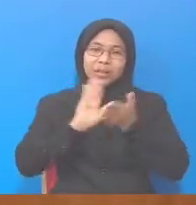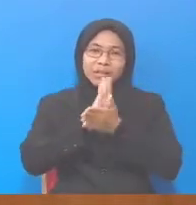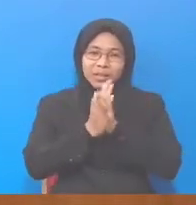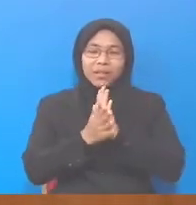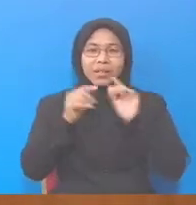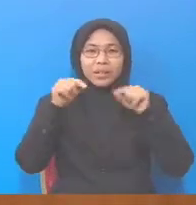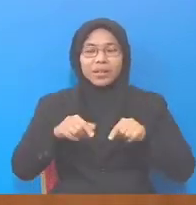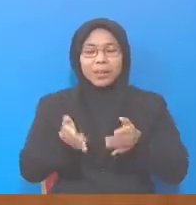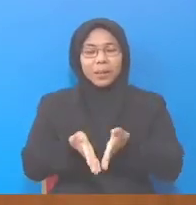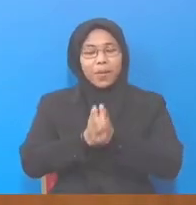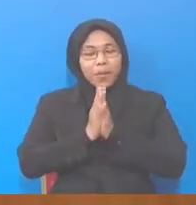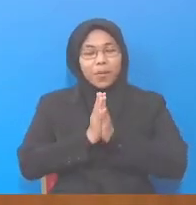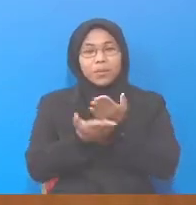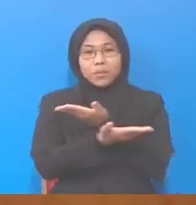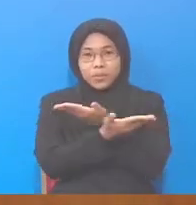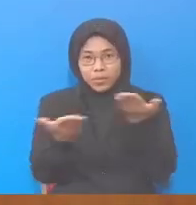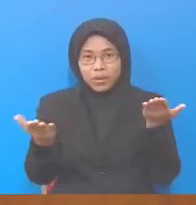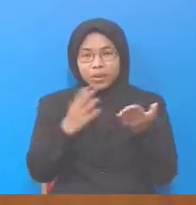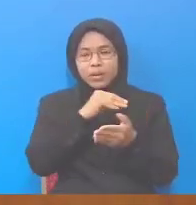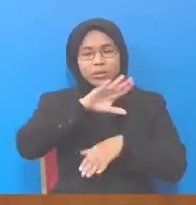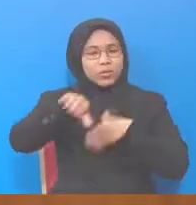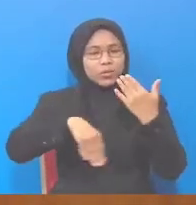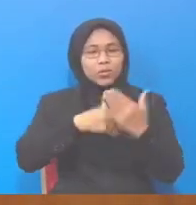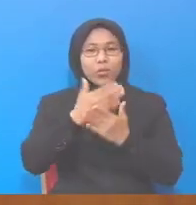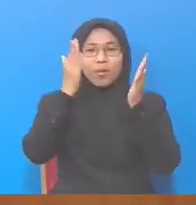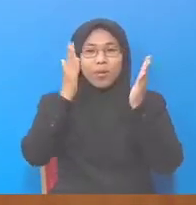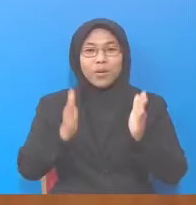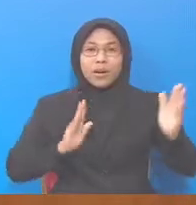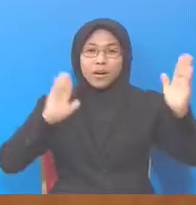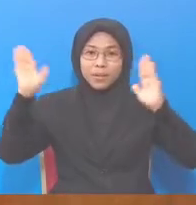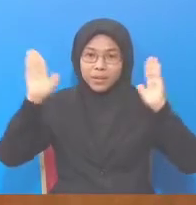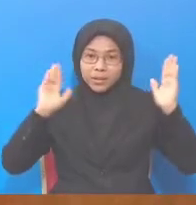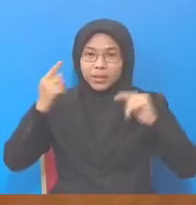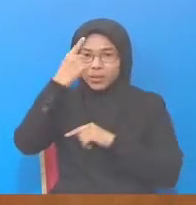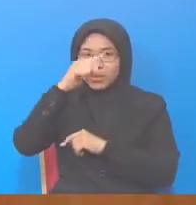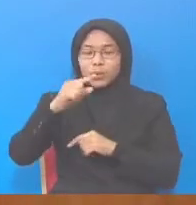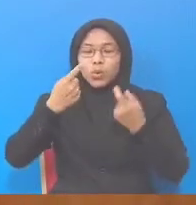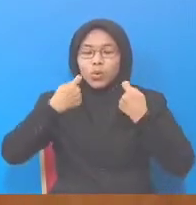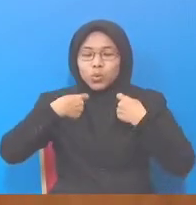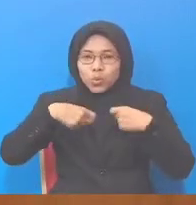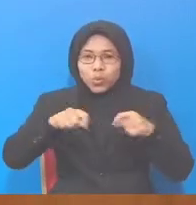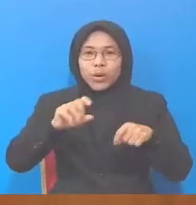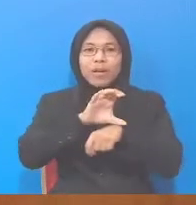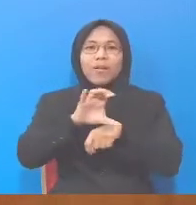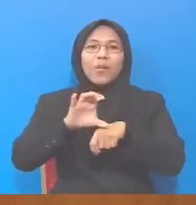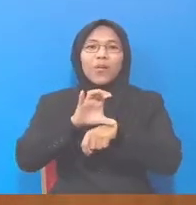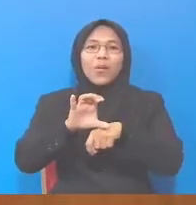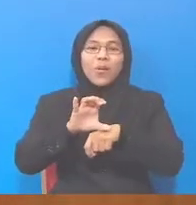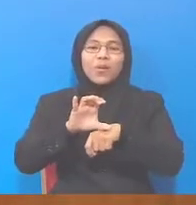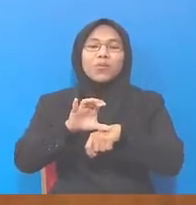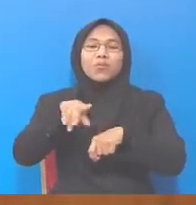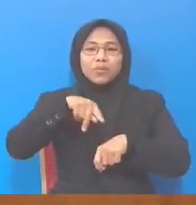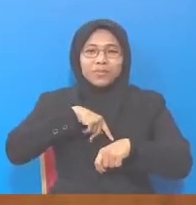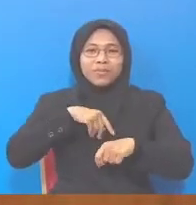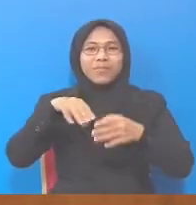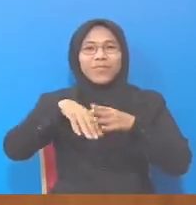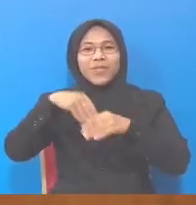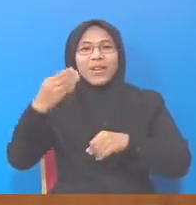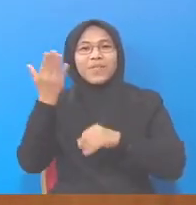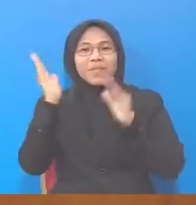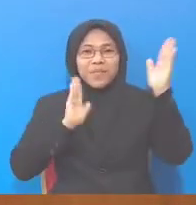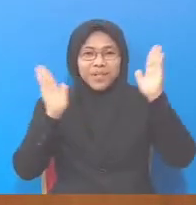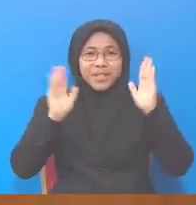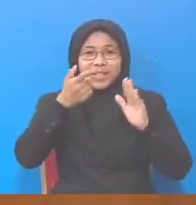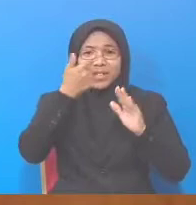memohon kepada semua dan seluruh rakyat Malaysia untuk mencoba Koko keluaran negara kita